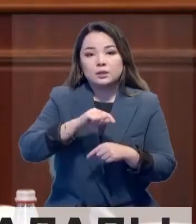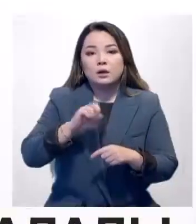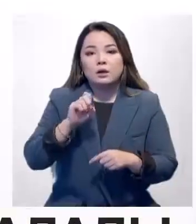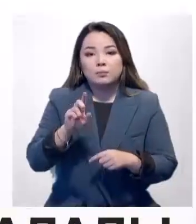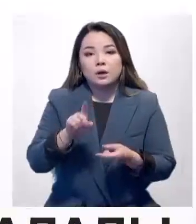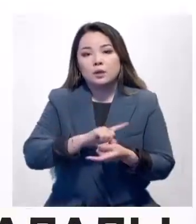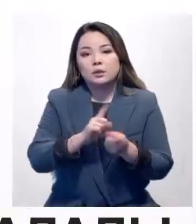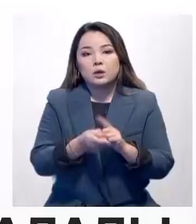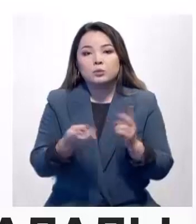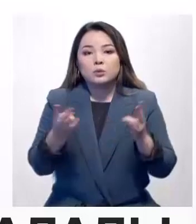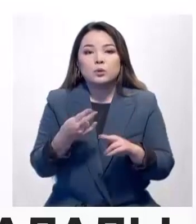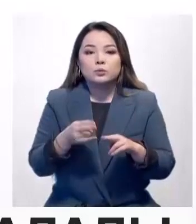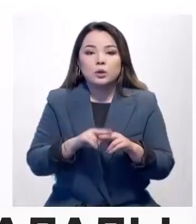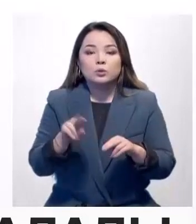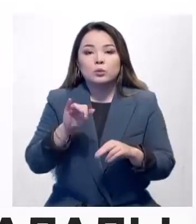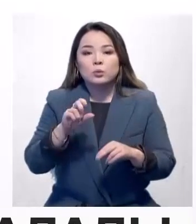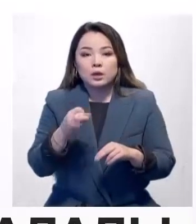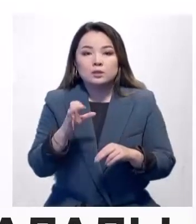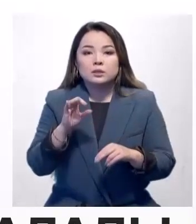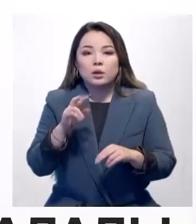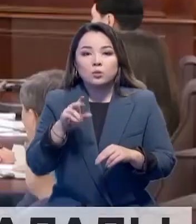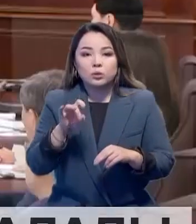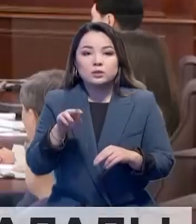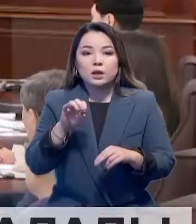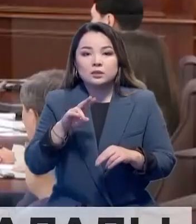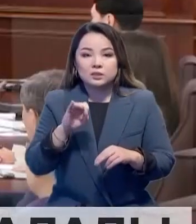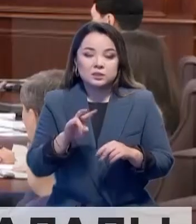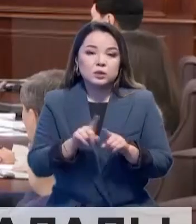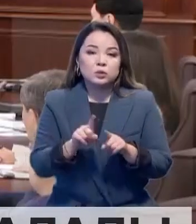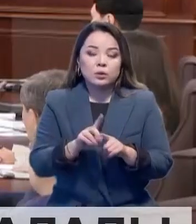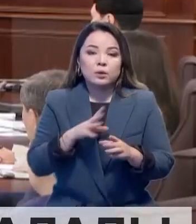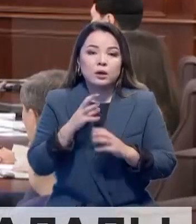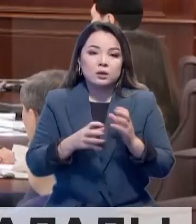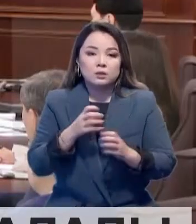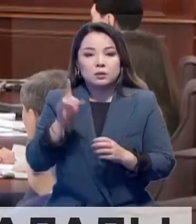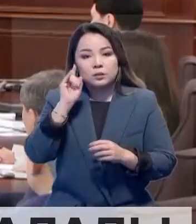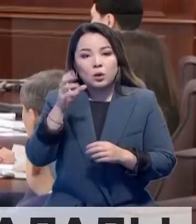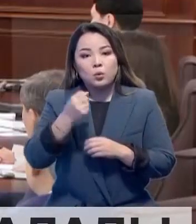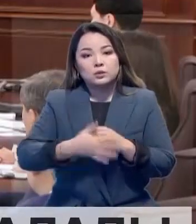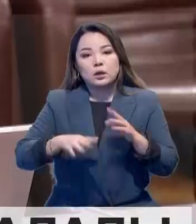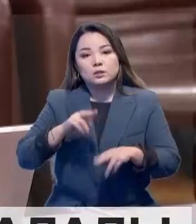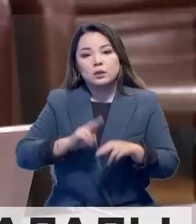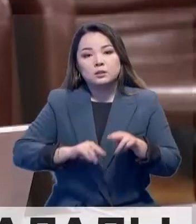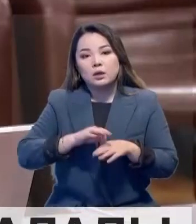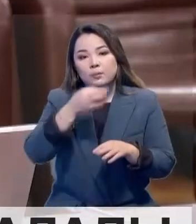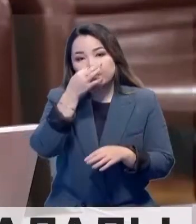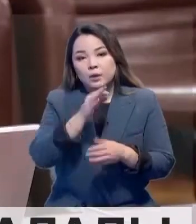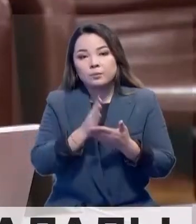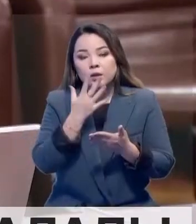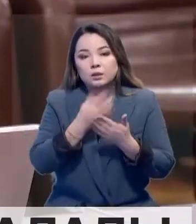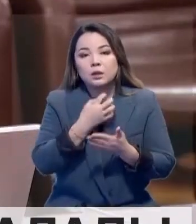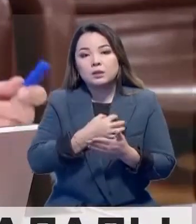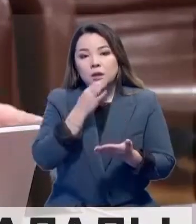хабқа айналуға тиіс. Бұл ретте Дубай, Сингапур, Цзянцзин сияқты әлемнің әйгілі орталықтарын құру тәжірибесі